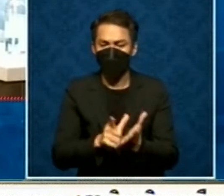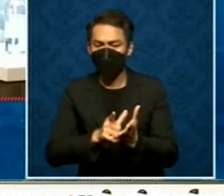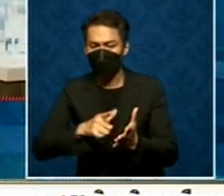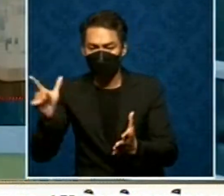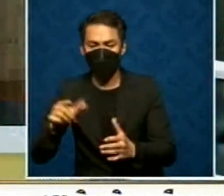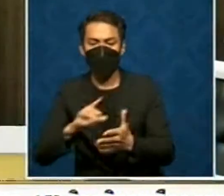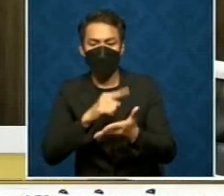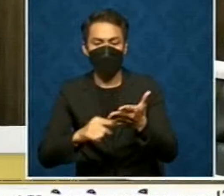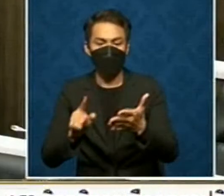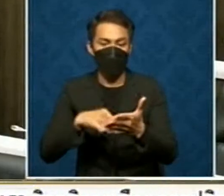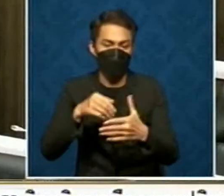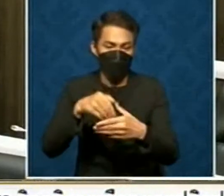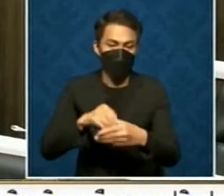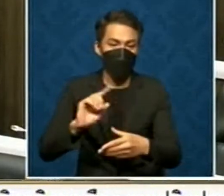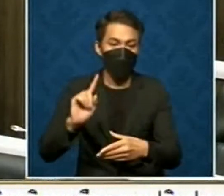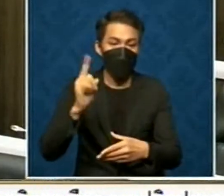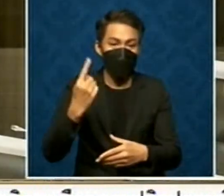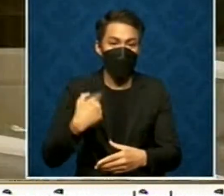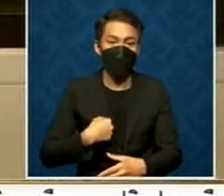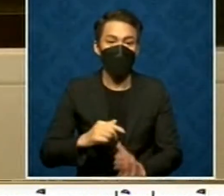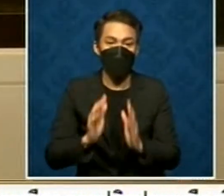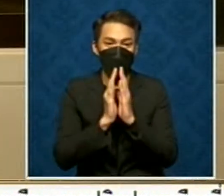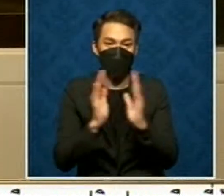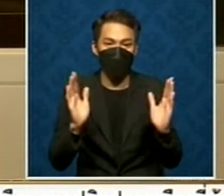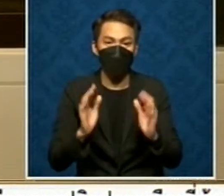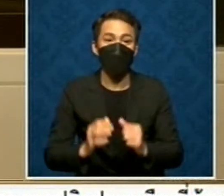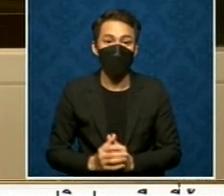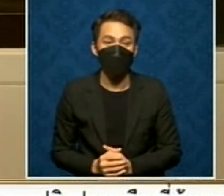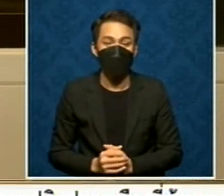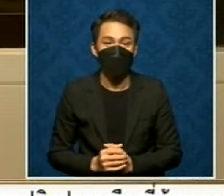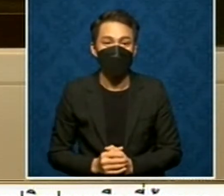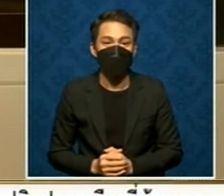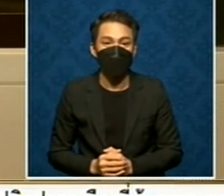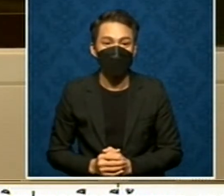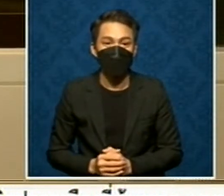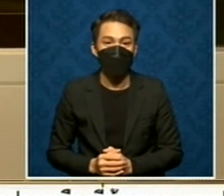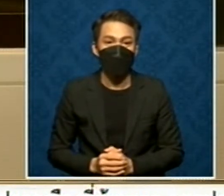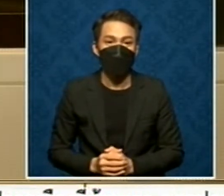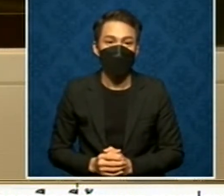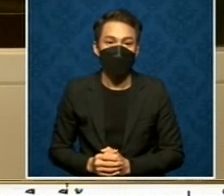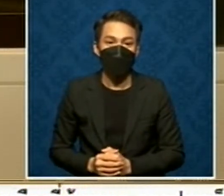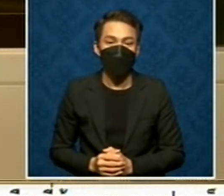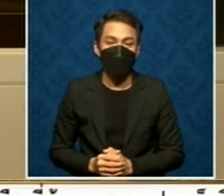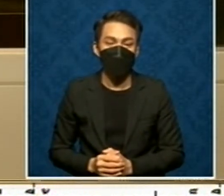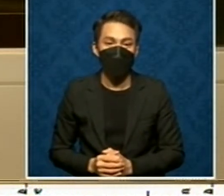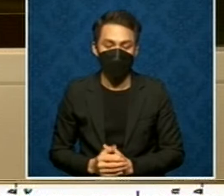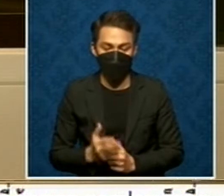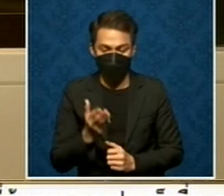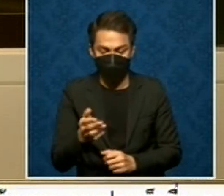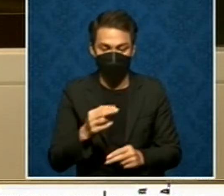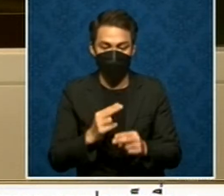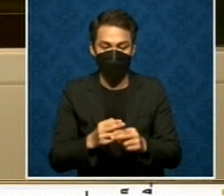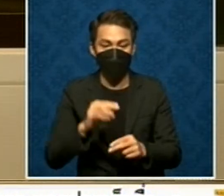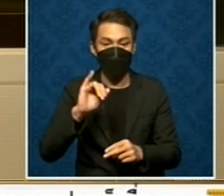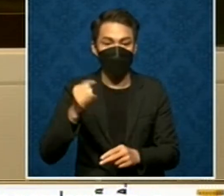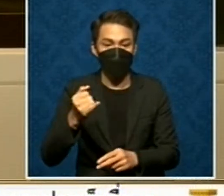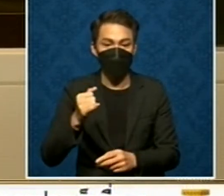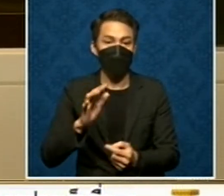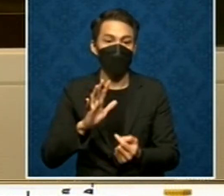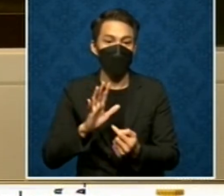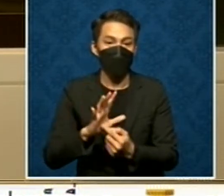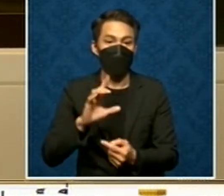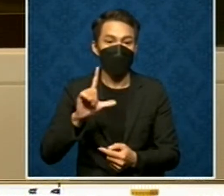ั ขอบคุครับท่านต่ไปครั ท่านจุรภัณฑ อมอนวิวัรครับ